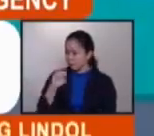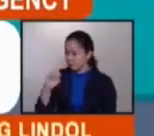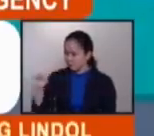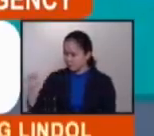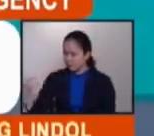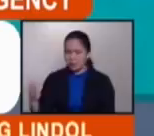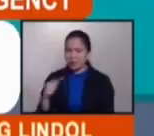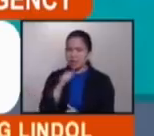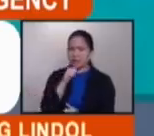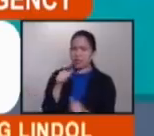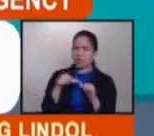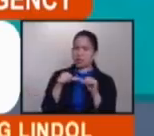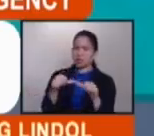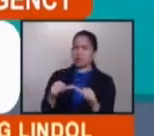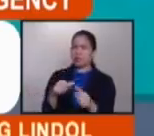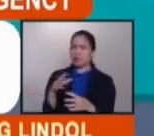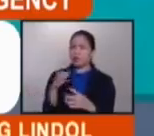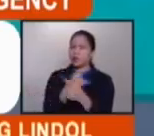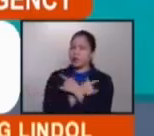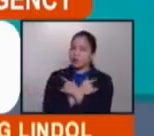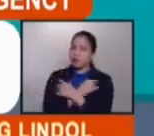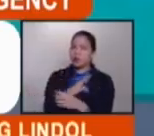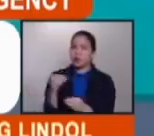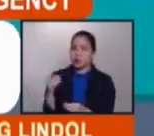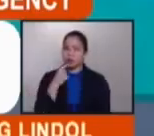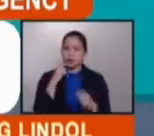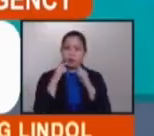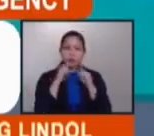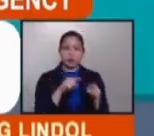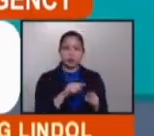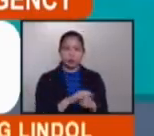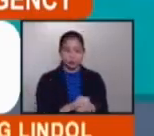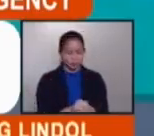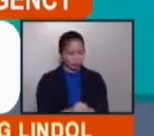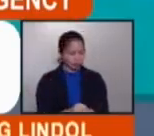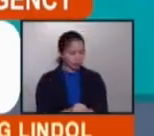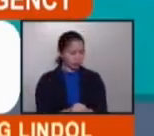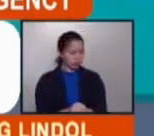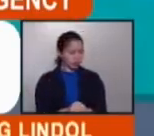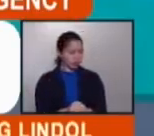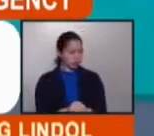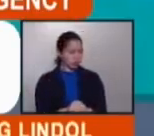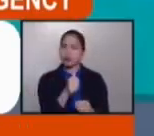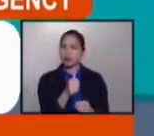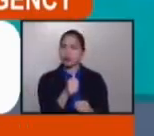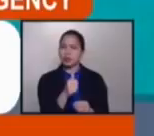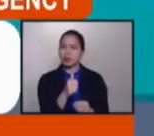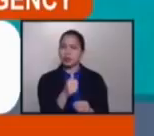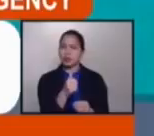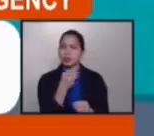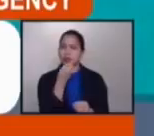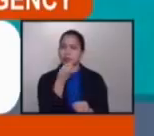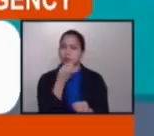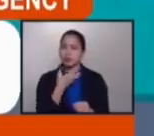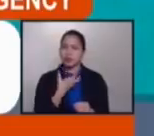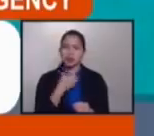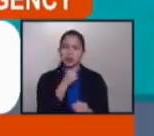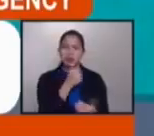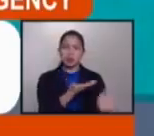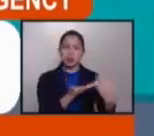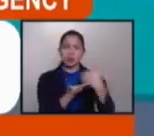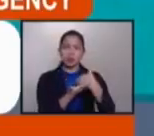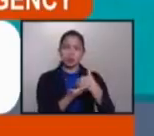hindi consistent yung hulog, PhilHealth, pag-ibig. Sige sir, pakisagot lang sir. Sige sir, ano sir, aksyon na namin sir. Hindi naman po na sila pumunta sa